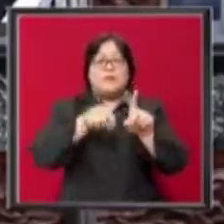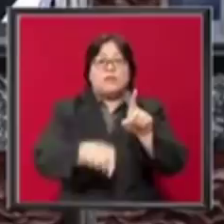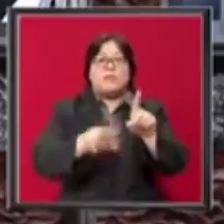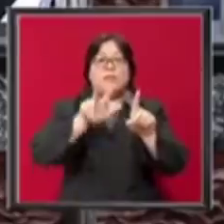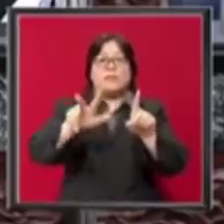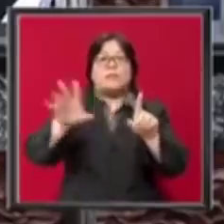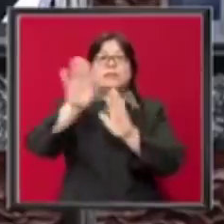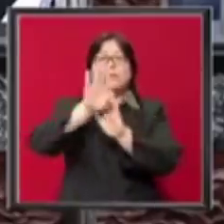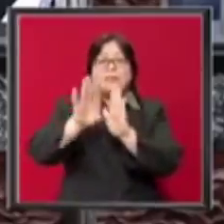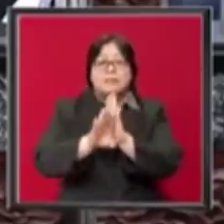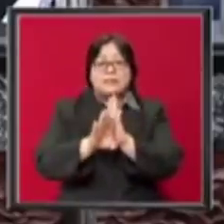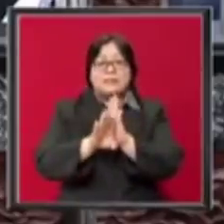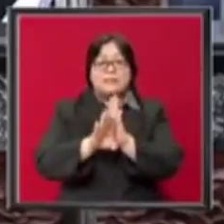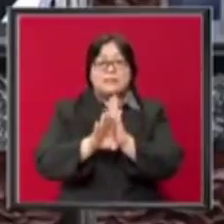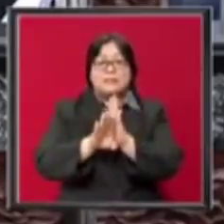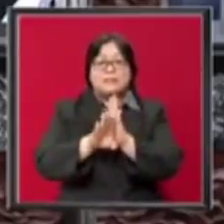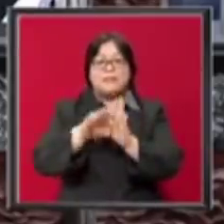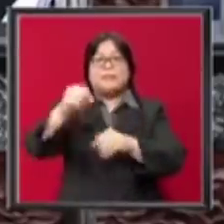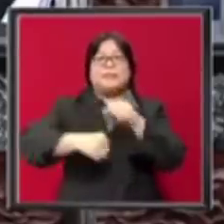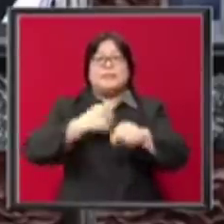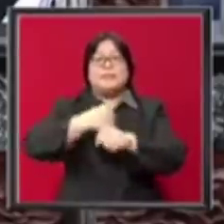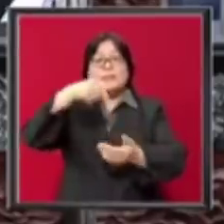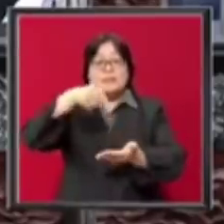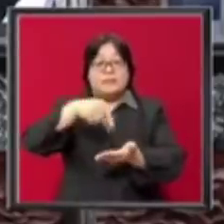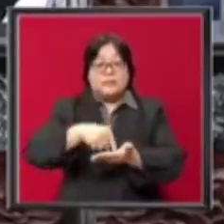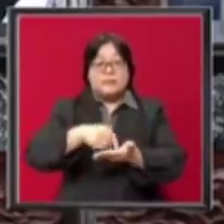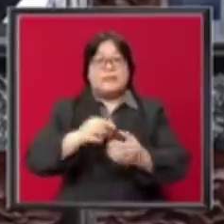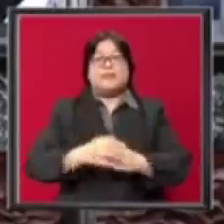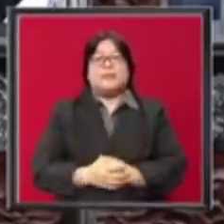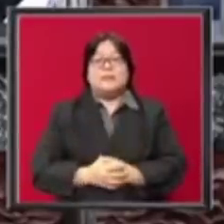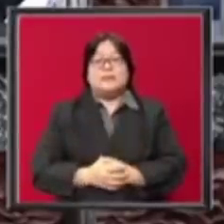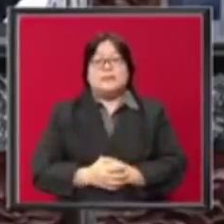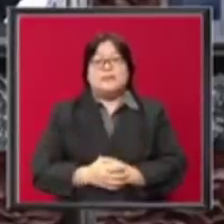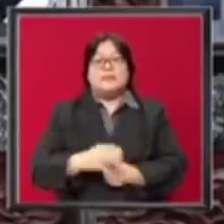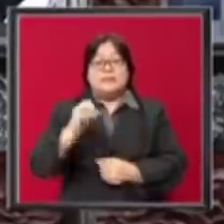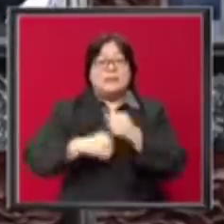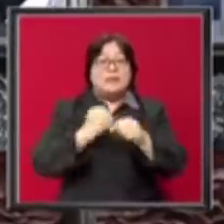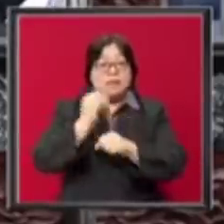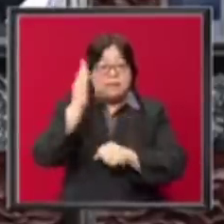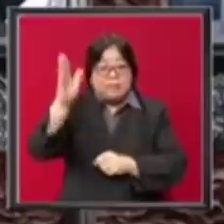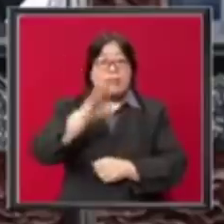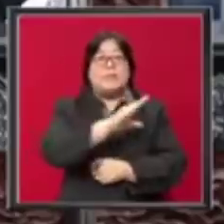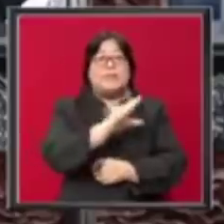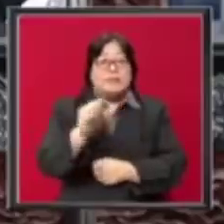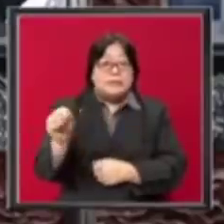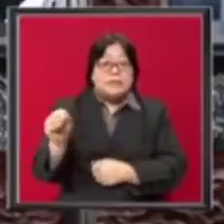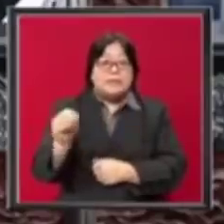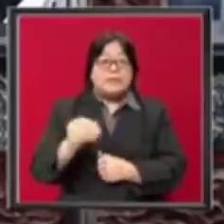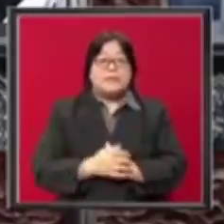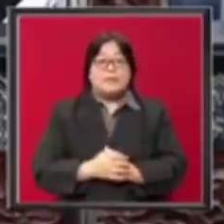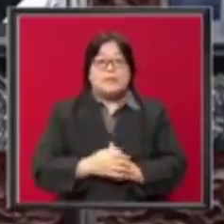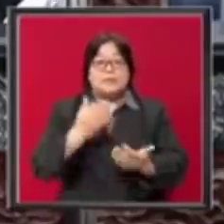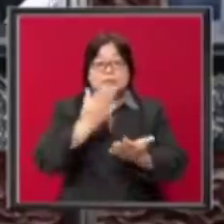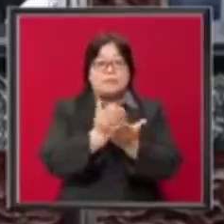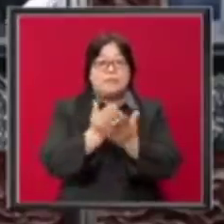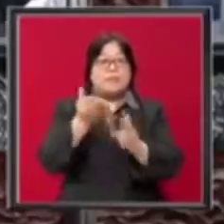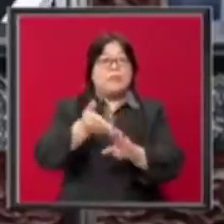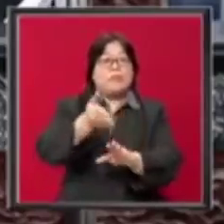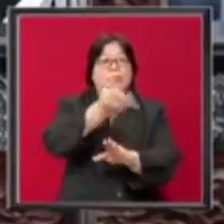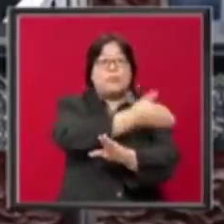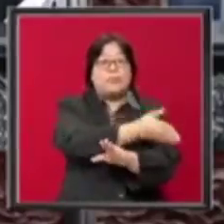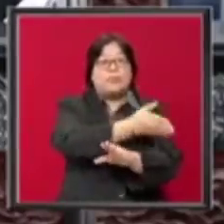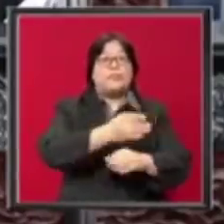1.3 bilion ringgit tahun ini tahun depan berbanding peruntukan